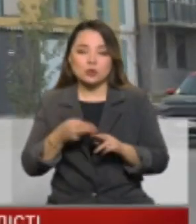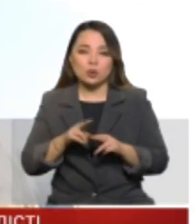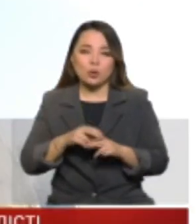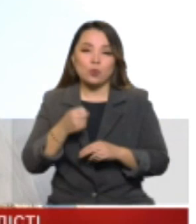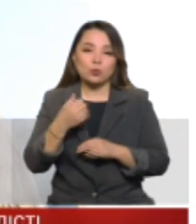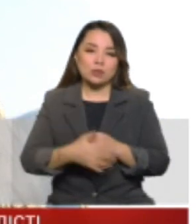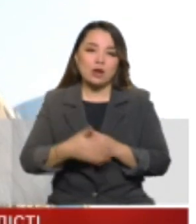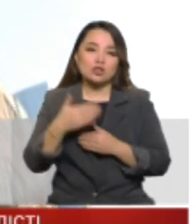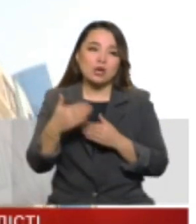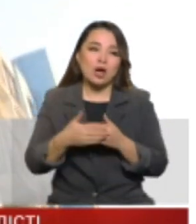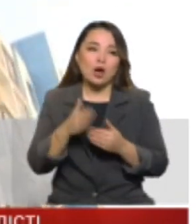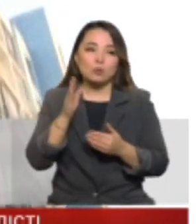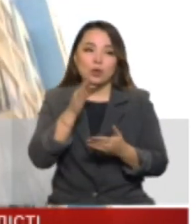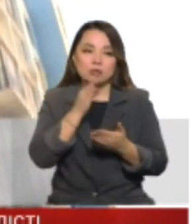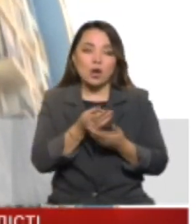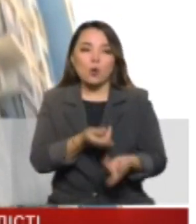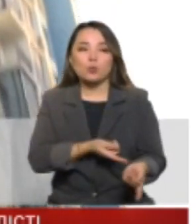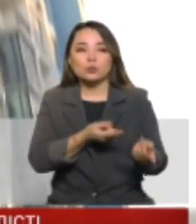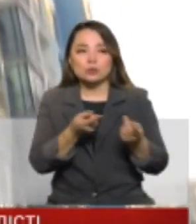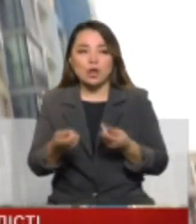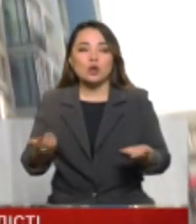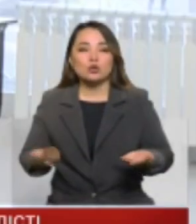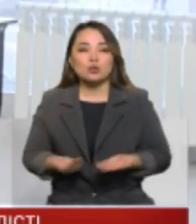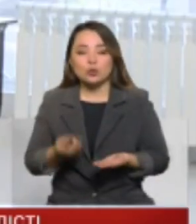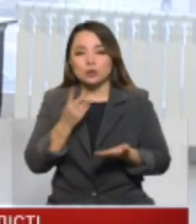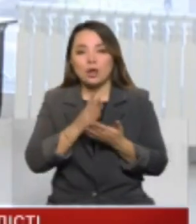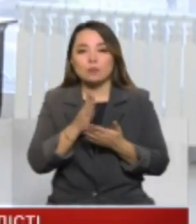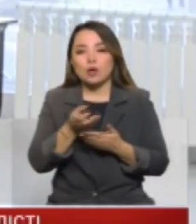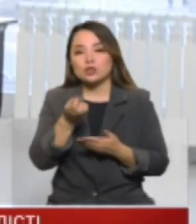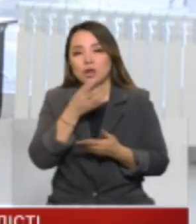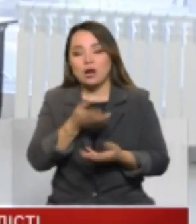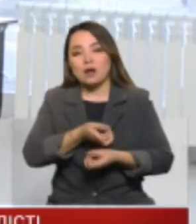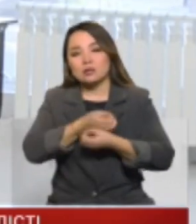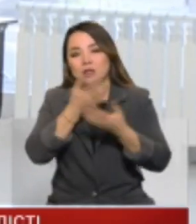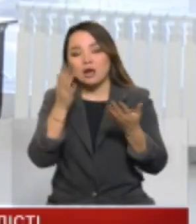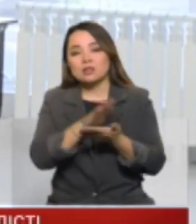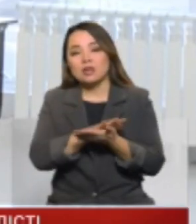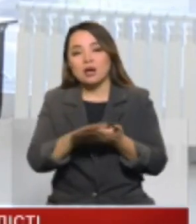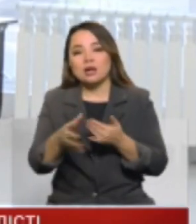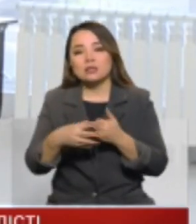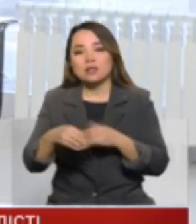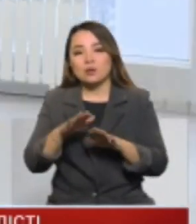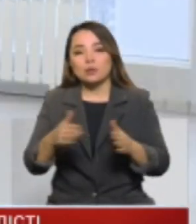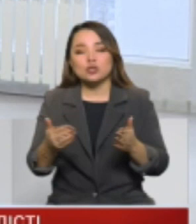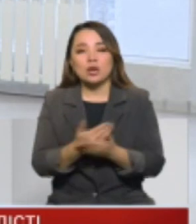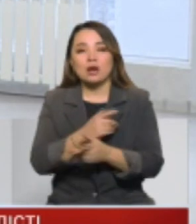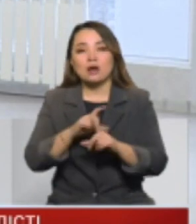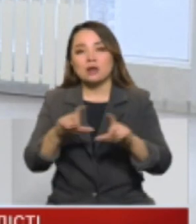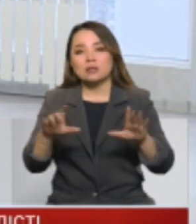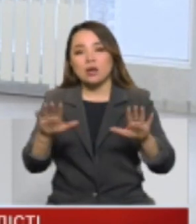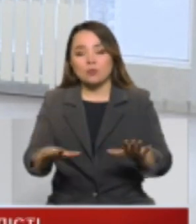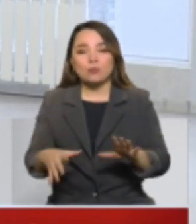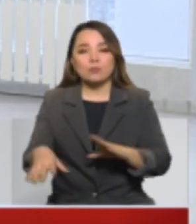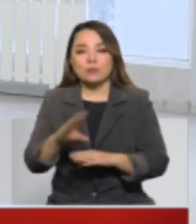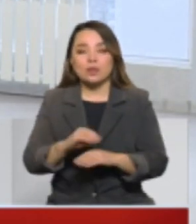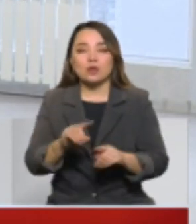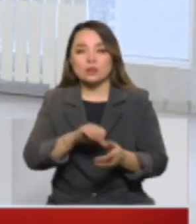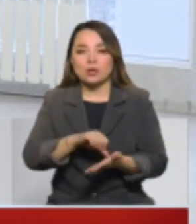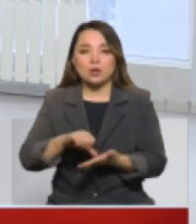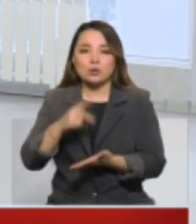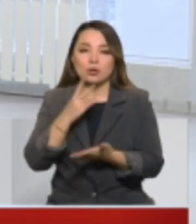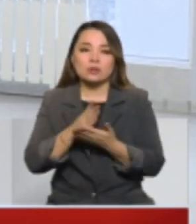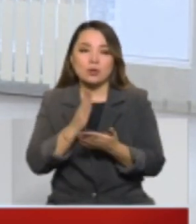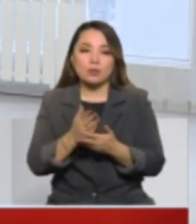жақын болсын деп біз тіпті көшіп келіп осында тұрып жатырмыз. Жақсы жарқыраған таза жер, жаңа ғимарат, теннис деген барлық жерде бар